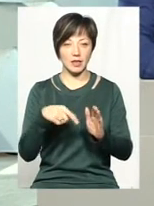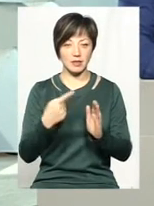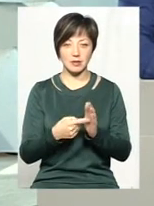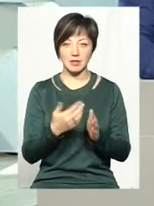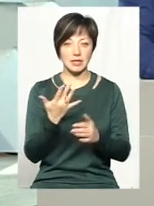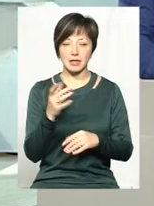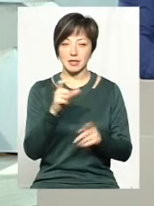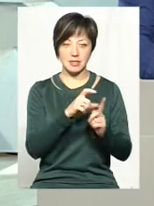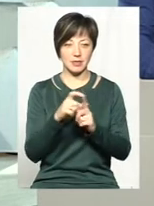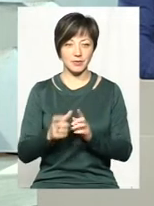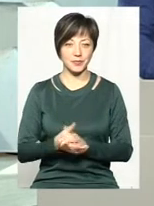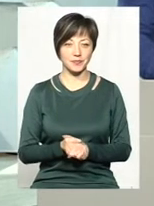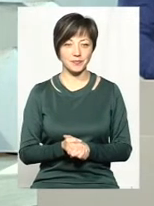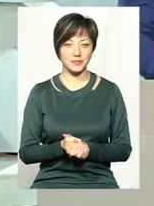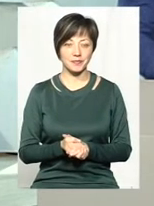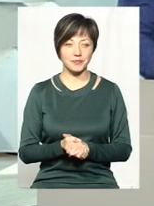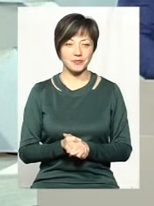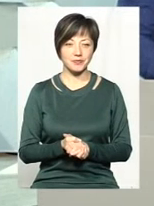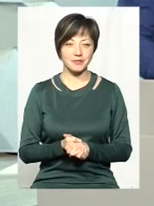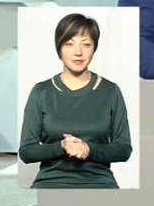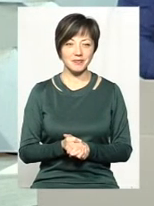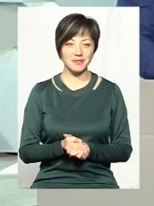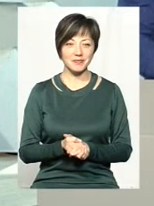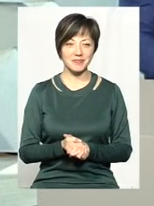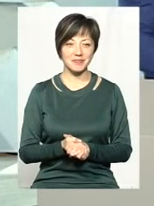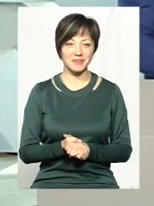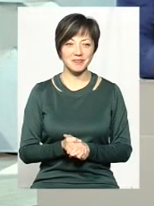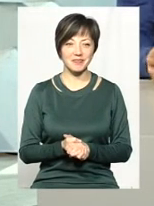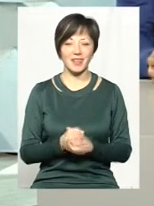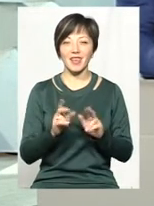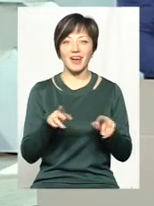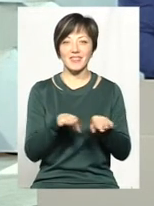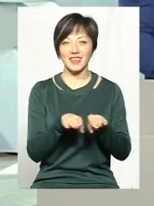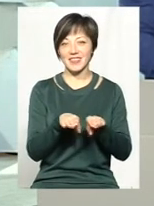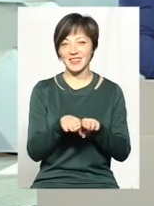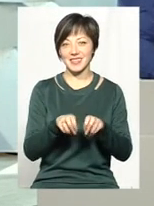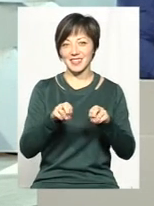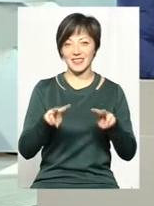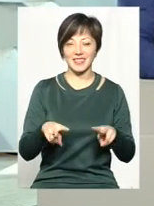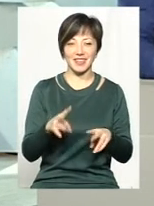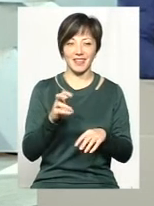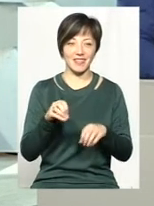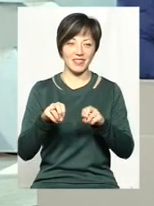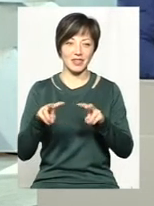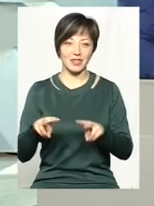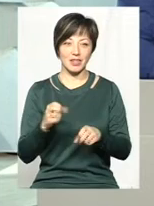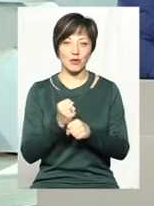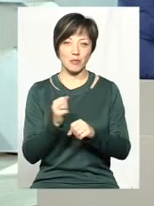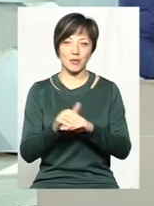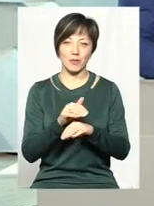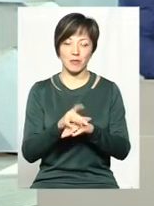буквально по кілька слів, Олександра і Наталю. Ну, я не знаю, як це рівняти фахівець, не фахівець. Робіть